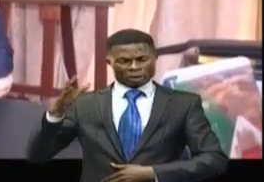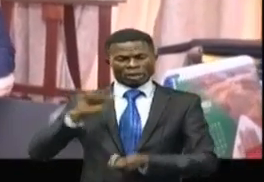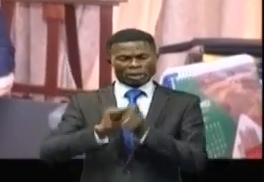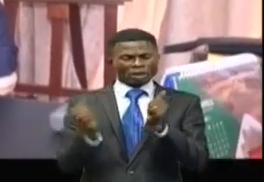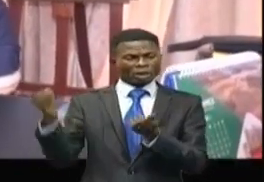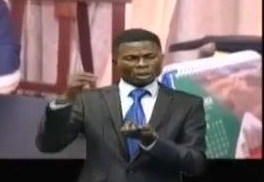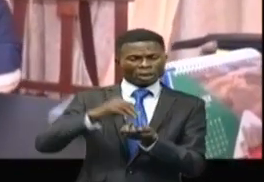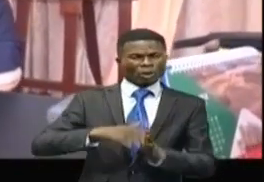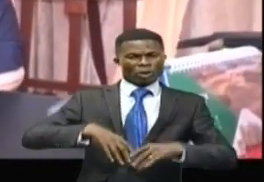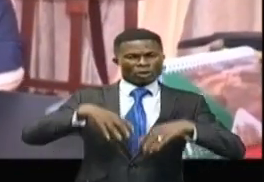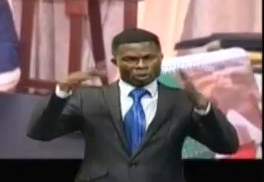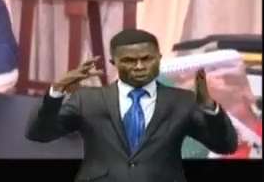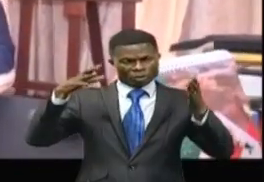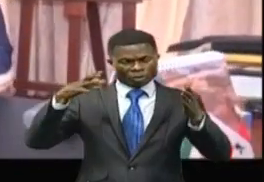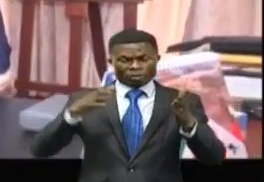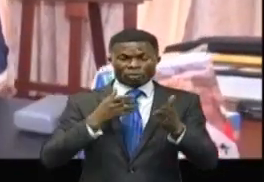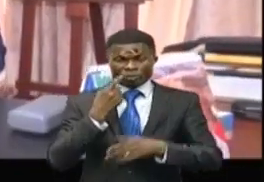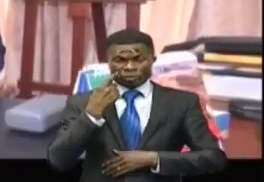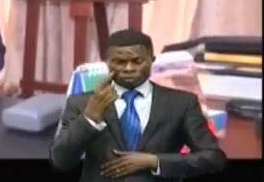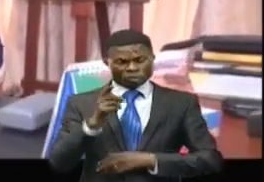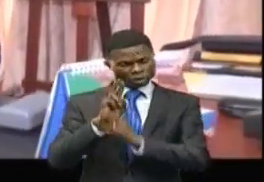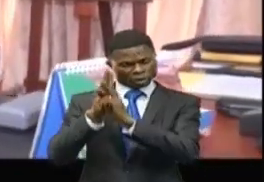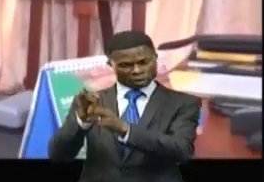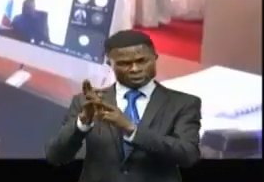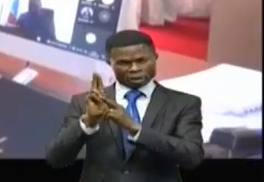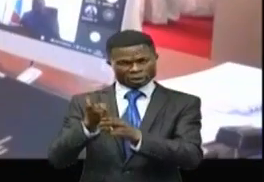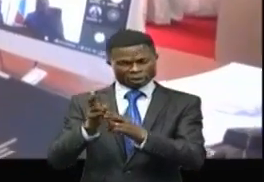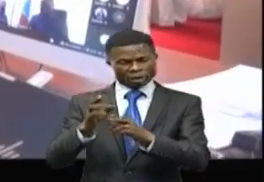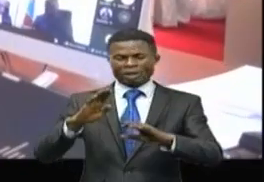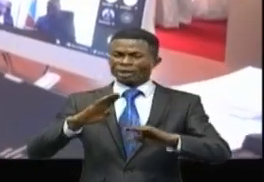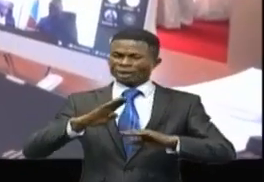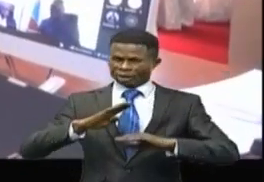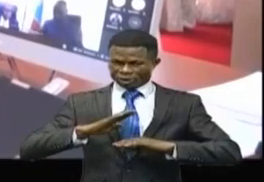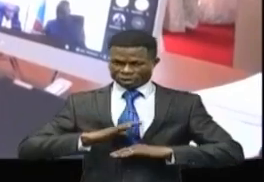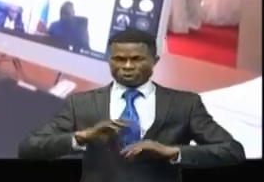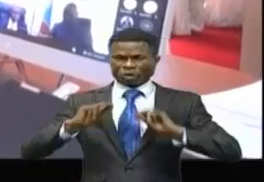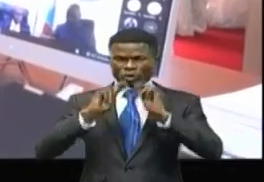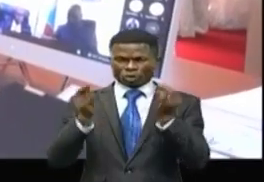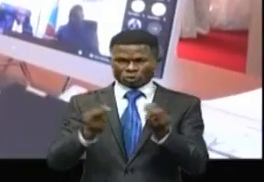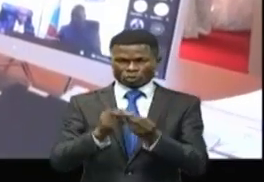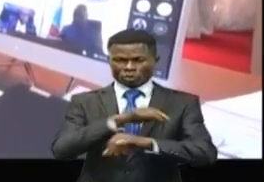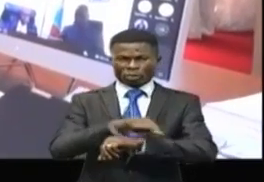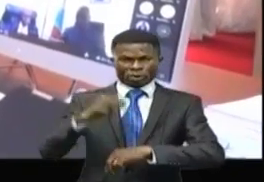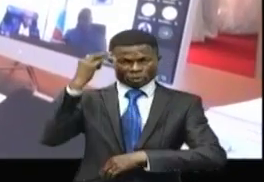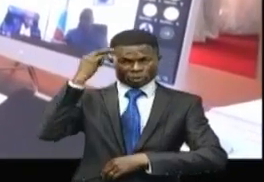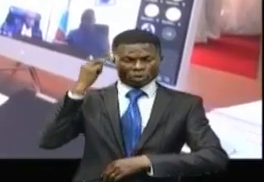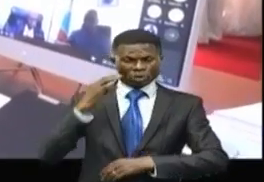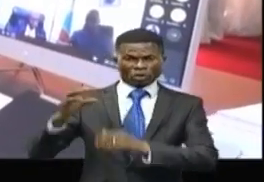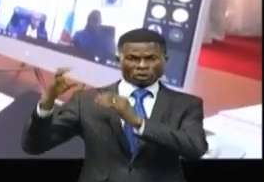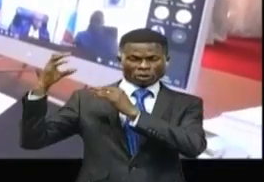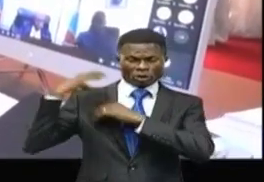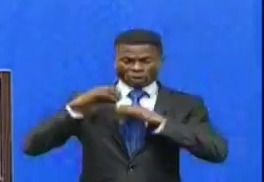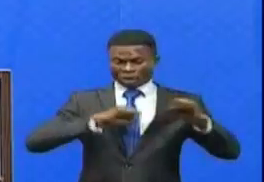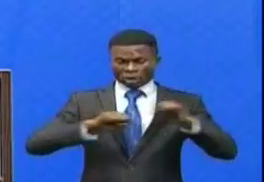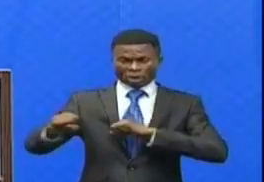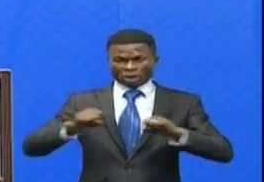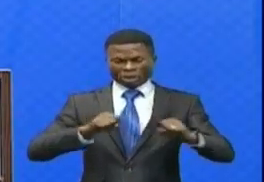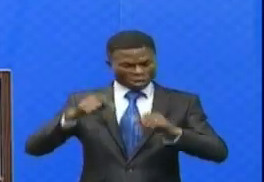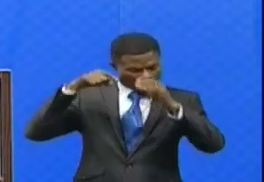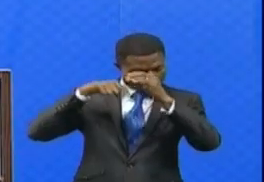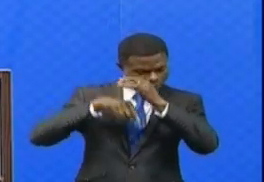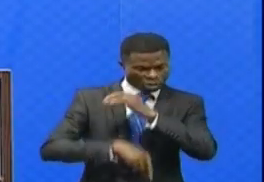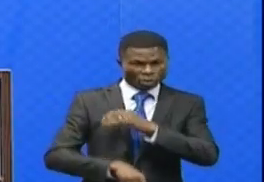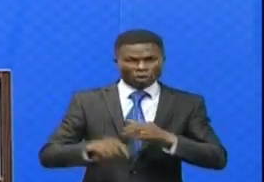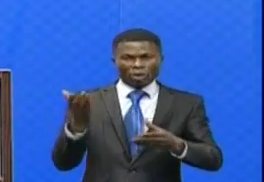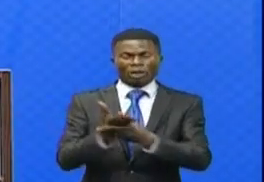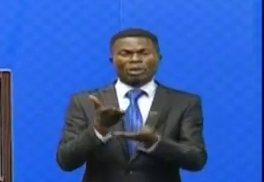en fait considérant le rapport satisfaisant de la commission ministérielle chargée de l'examen approfondi de cette